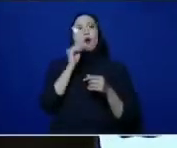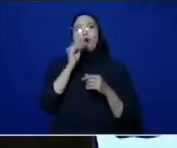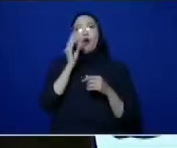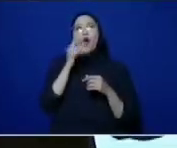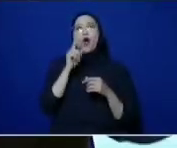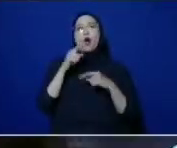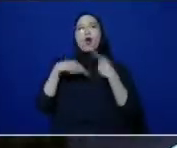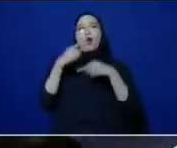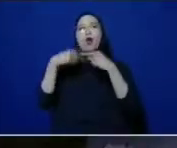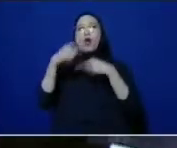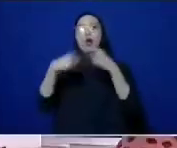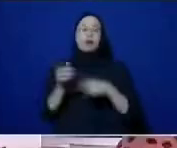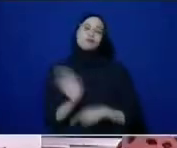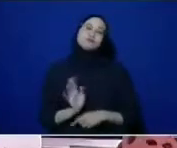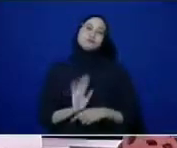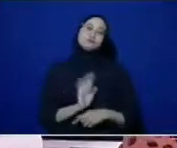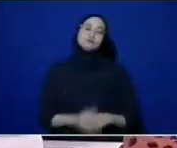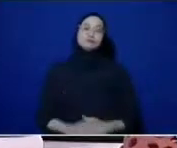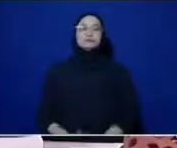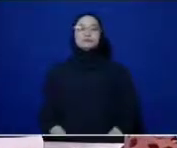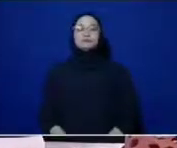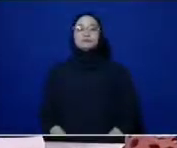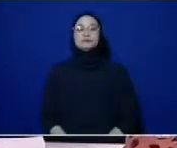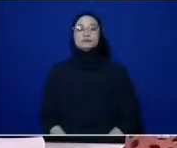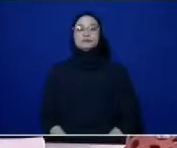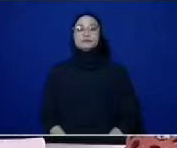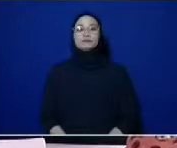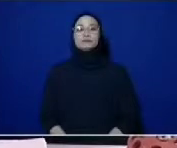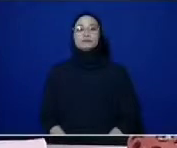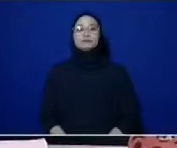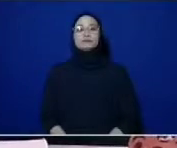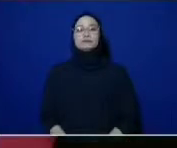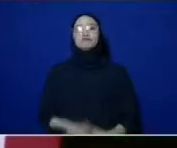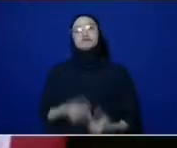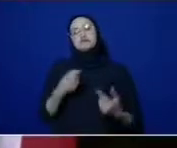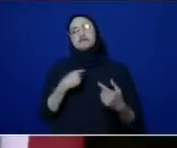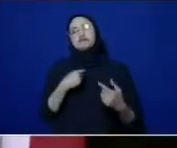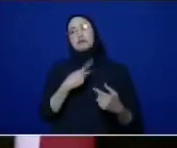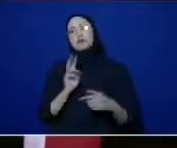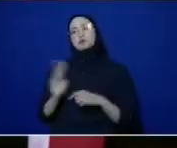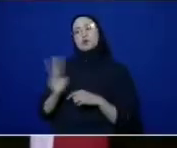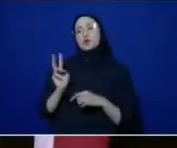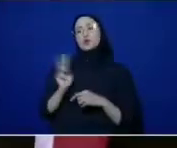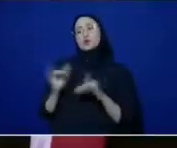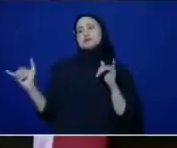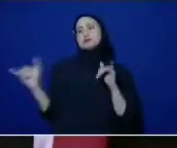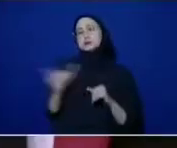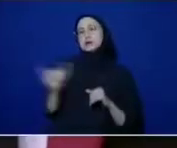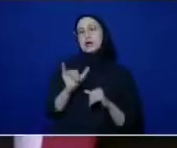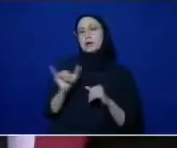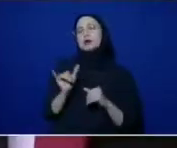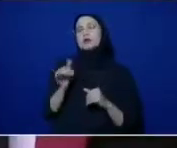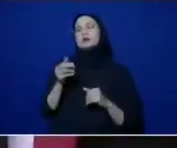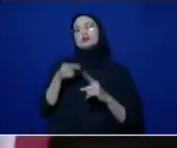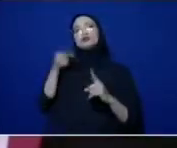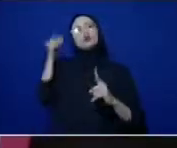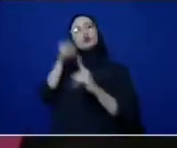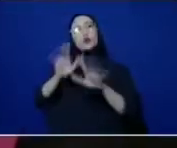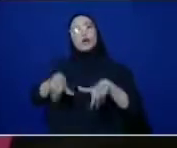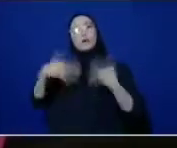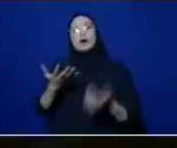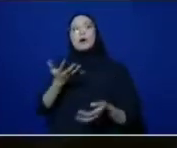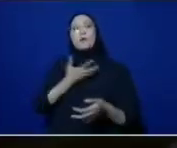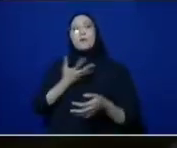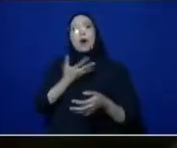Okay. Ya. Baik, masih ada Pak waktunya. Saya kira dalam hal ini kita sama, kita ingin memberantas pencemaran lingkungan. Kan begitu,